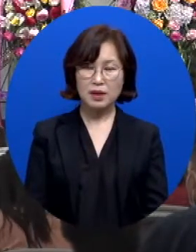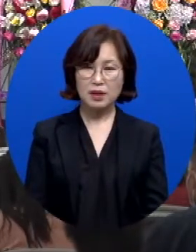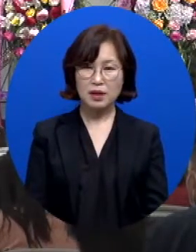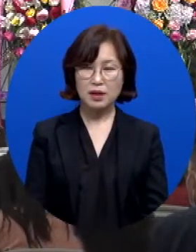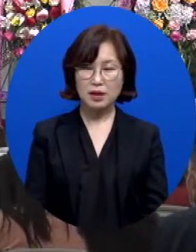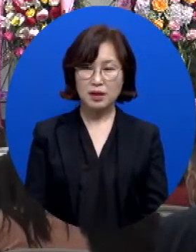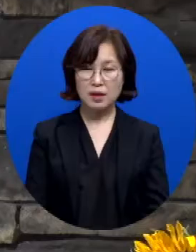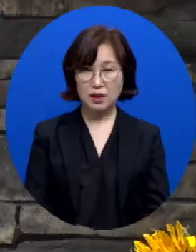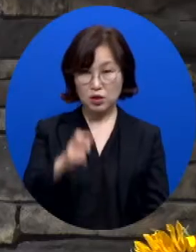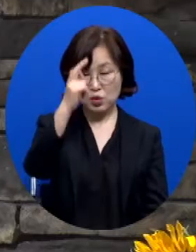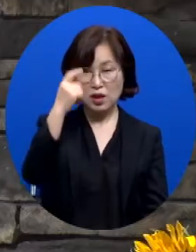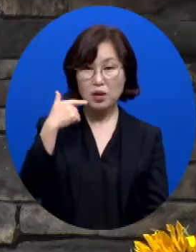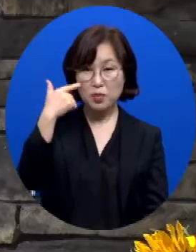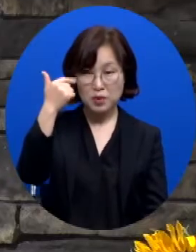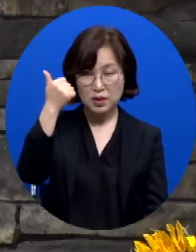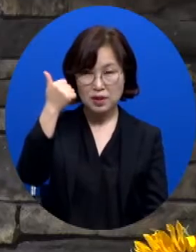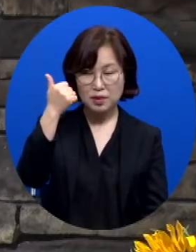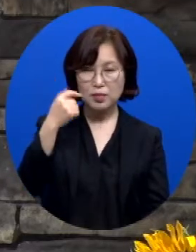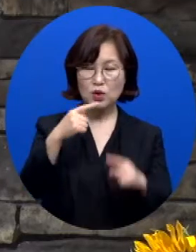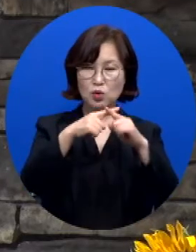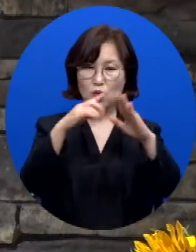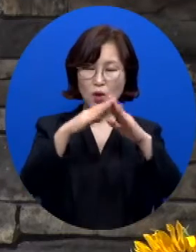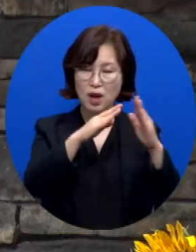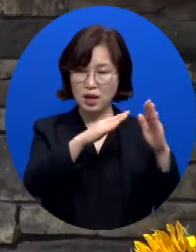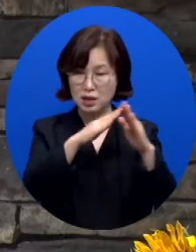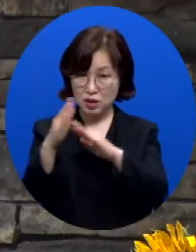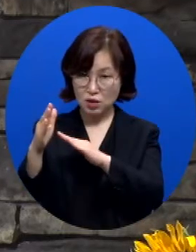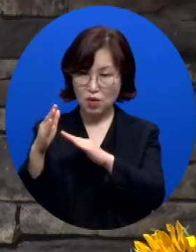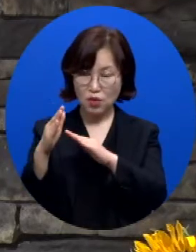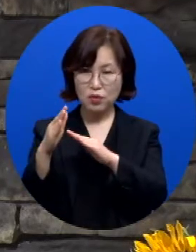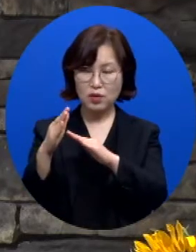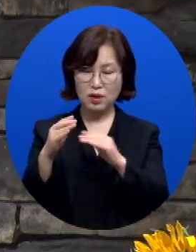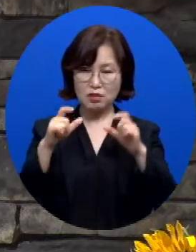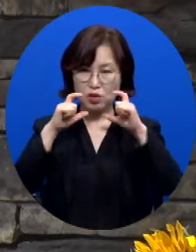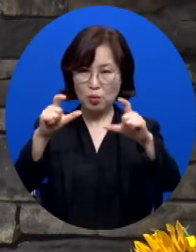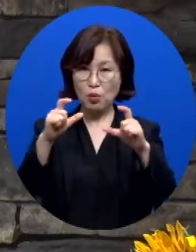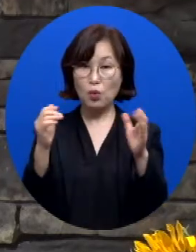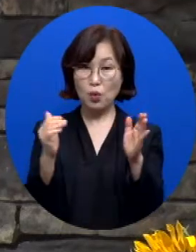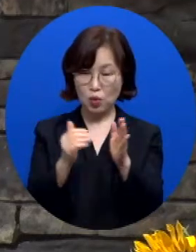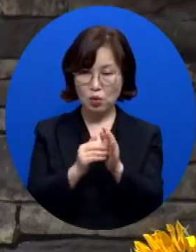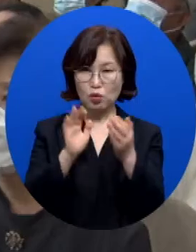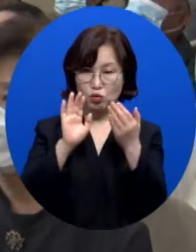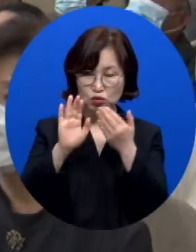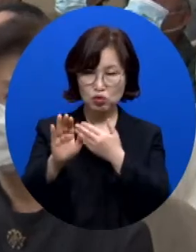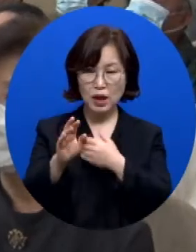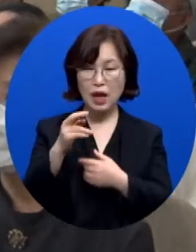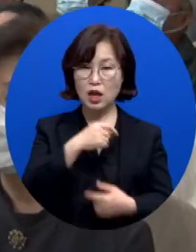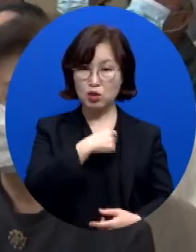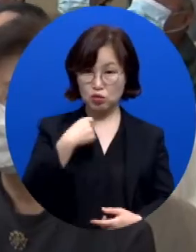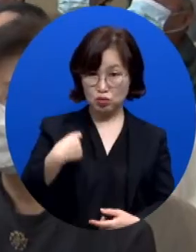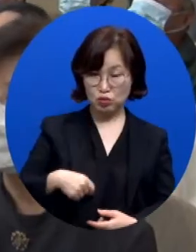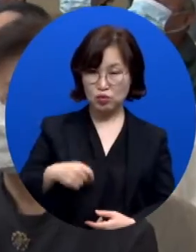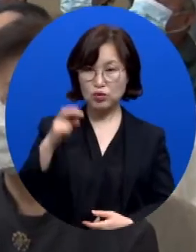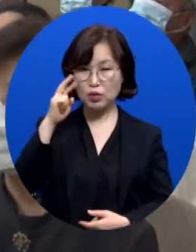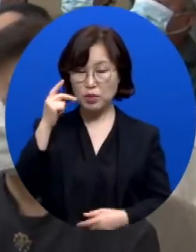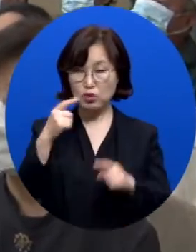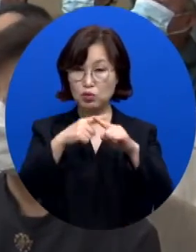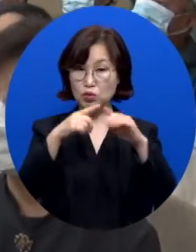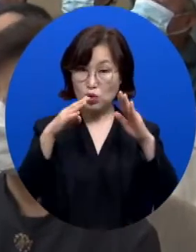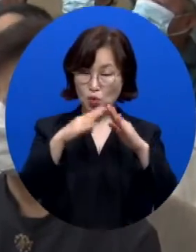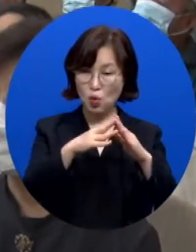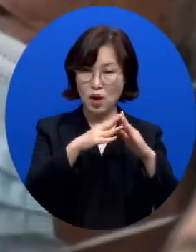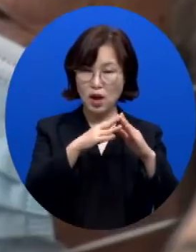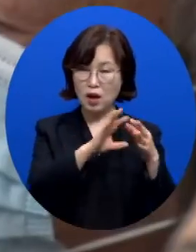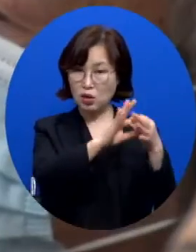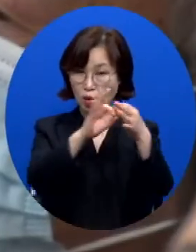영락교회 최호선 목사는 교회 이전을 위한 기도를 선포한 뒤 중국 미국 교회가 연결된 건물 계약 이전이